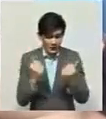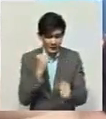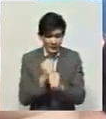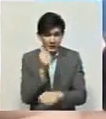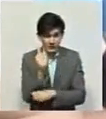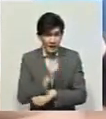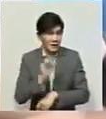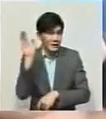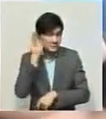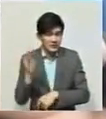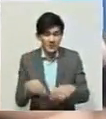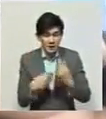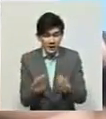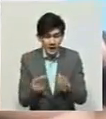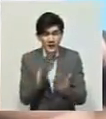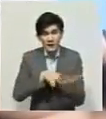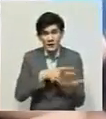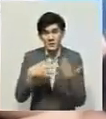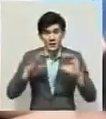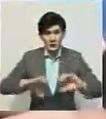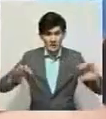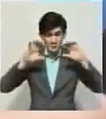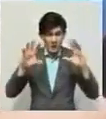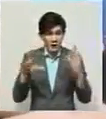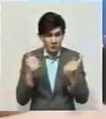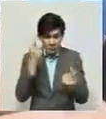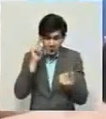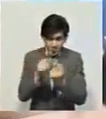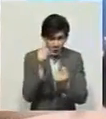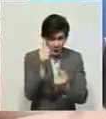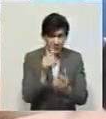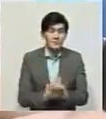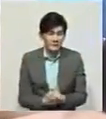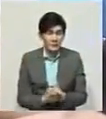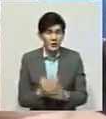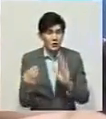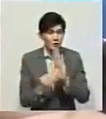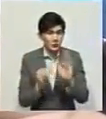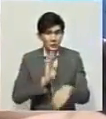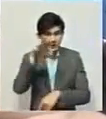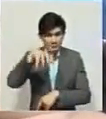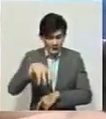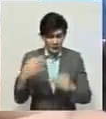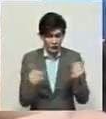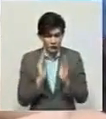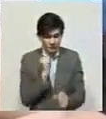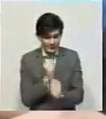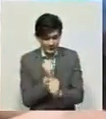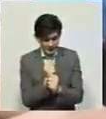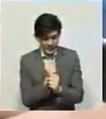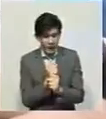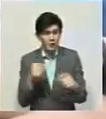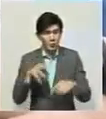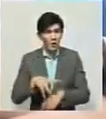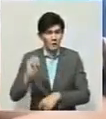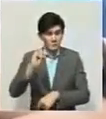และผมก็เชื่อว่าจะส่งผลให้นโยบายของรัฐบาลนั้นมีผลสัมฤทธิ์ที่สมบูรณ์และกรุงเทพมหานครในฐานะผู้ปฏิบัติที่จะเป็นมห